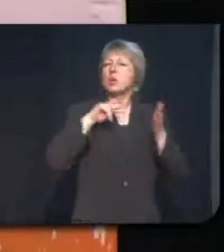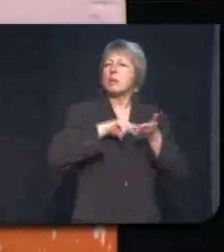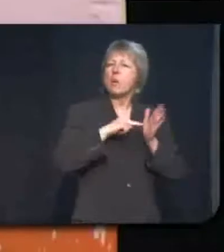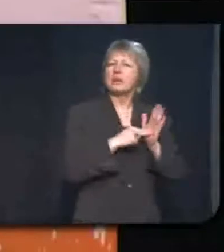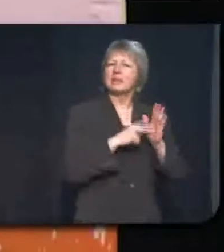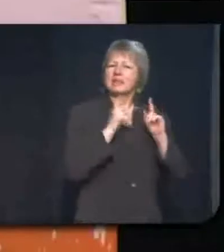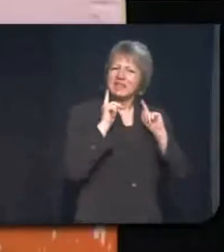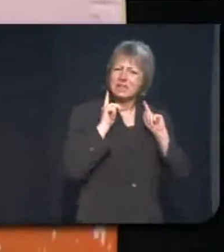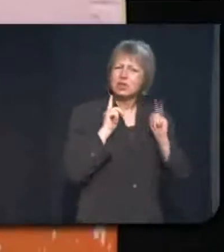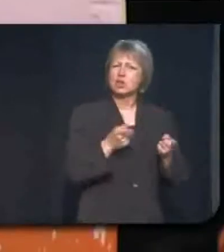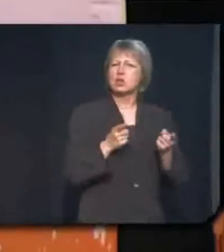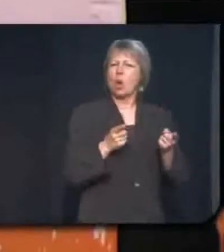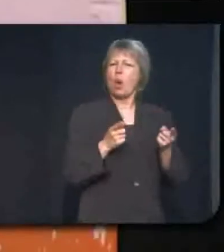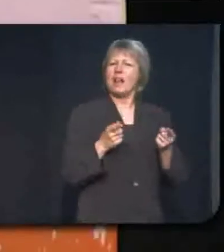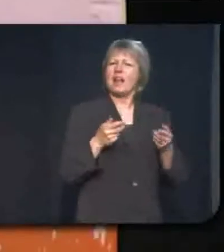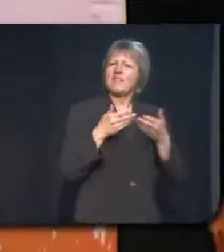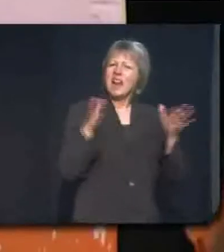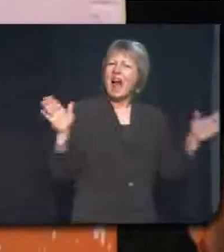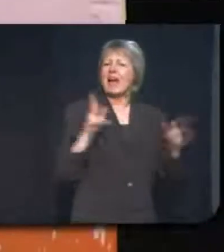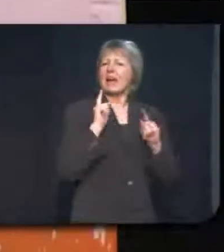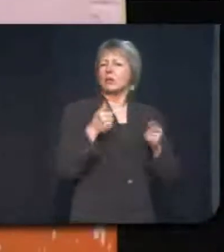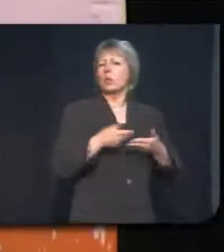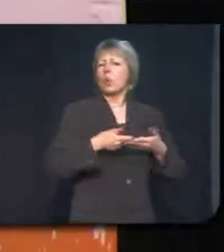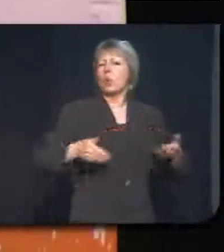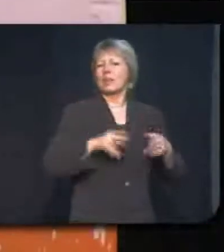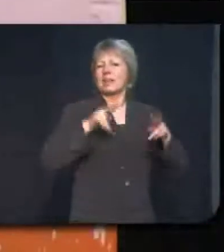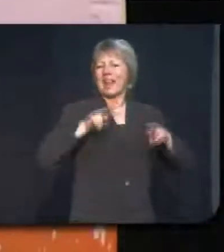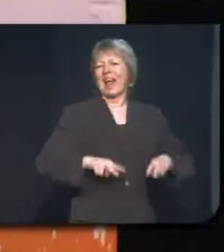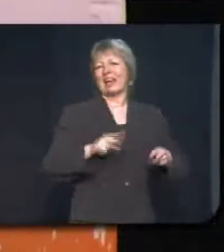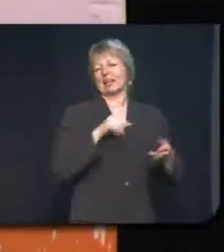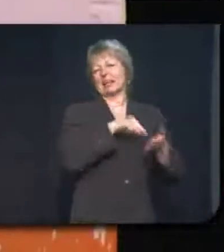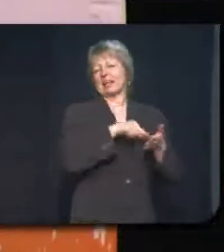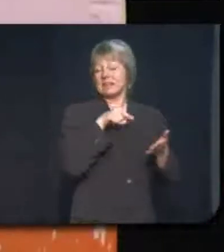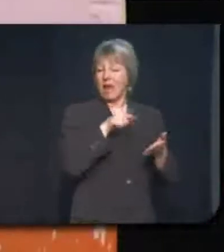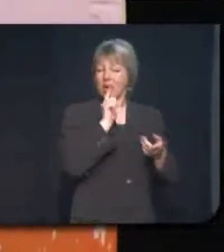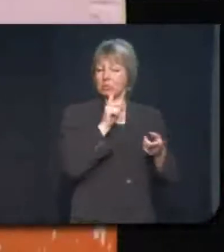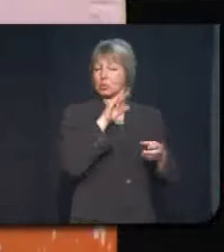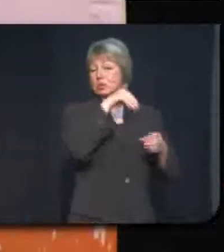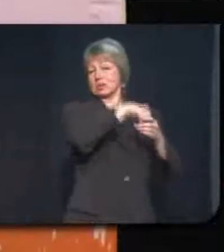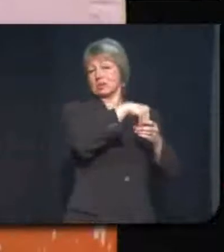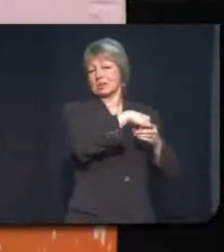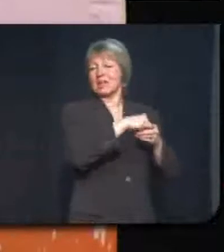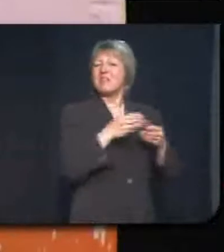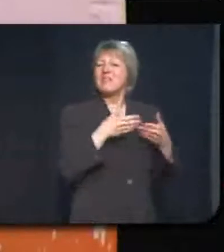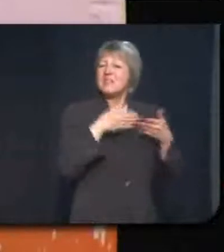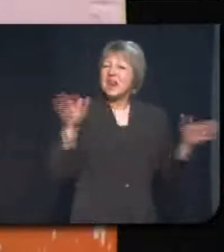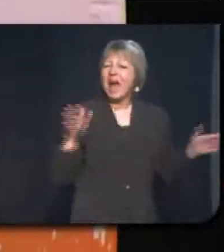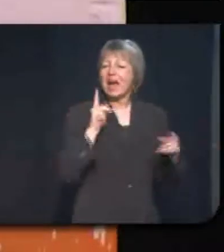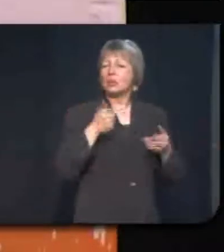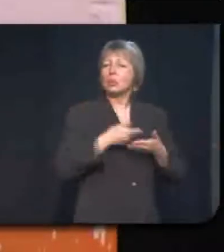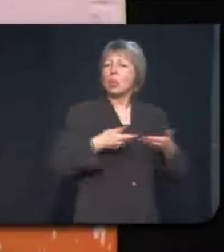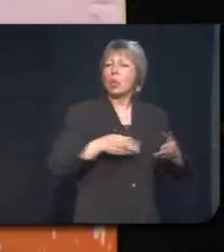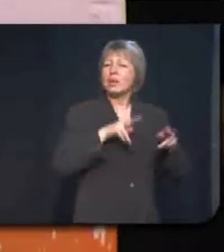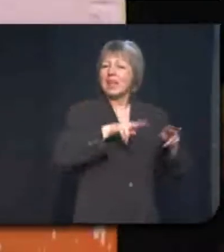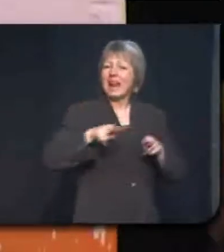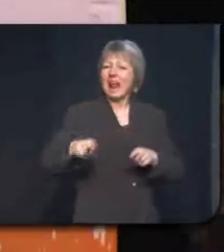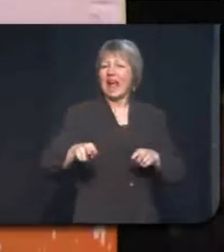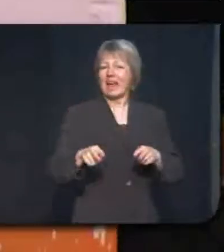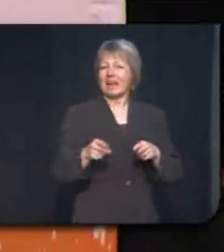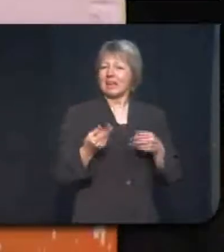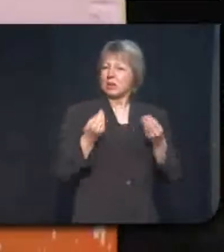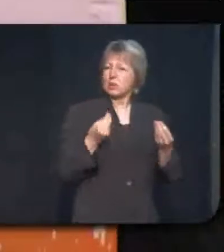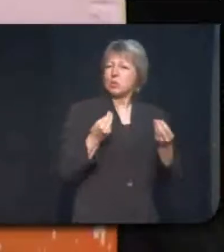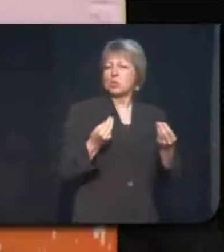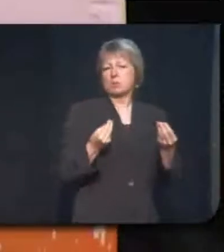Grundrechte zu verschieben von Familie und Gesellschaft denn genau da gehört es hin das ist Freiheit und Grundrechte im ganz klassischen Sinne